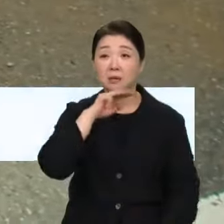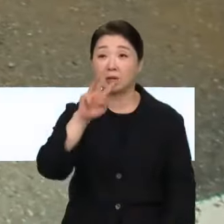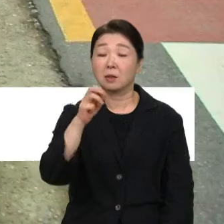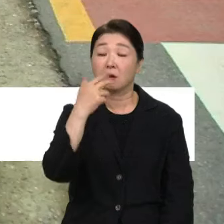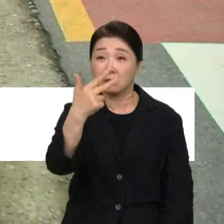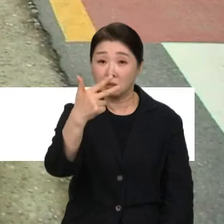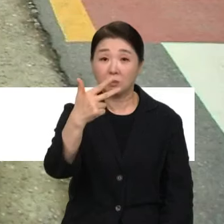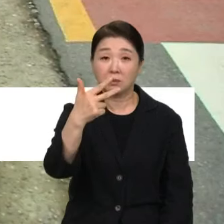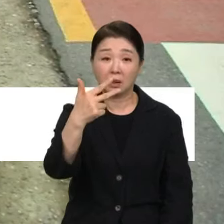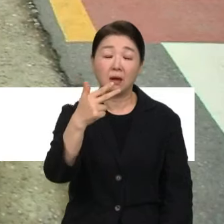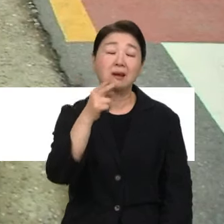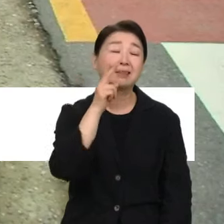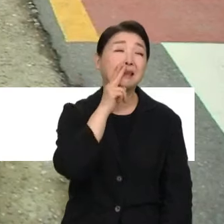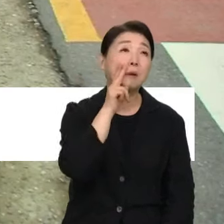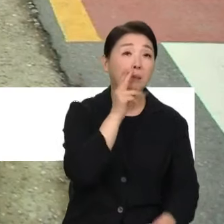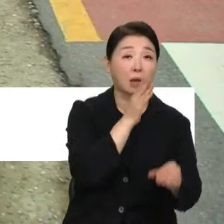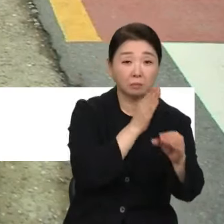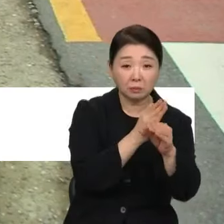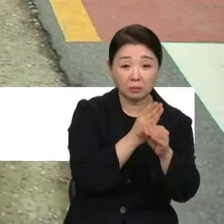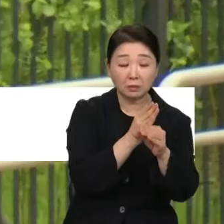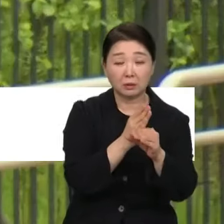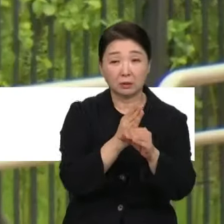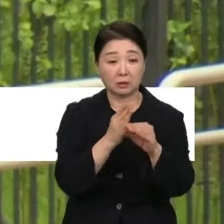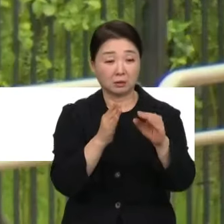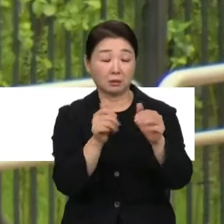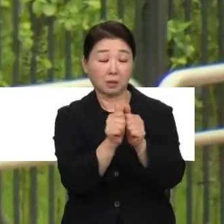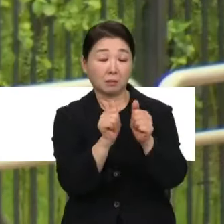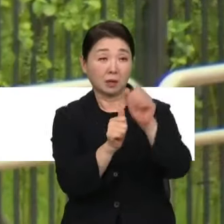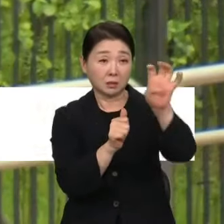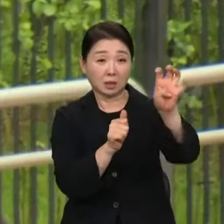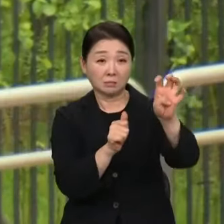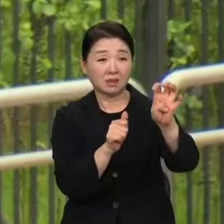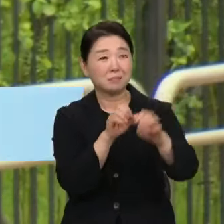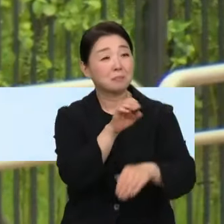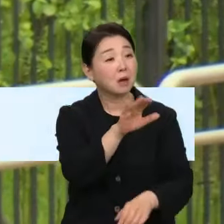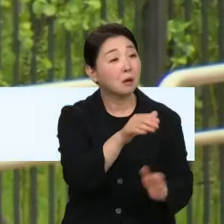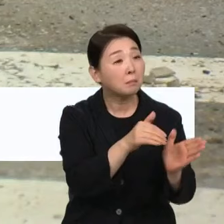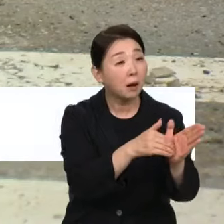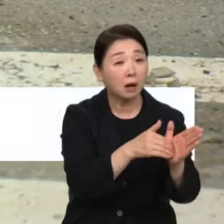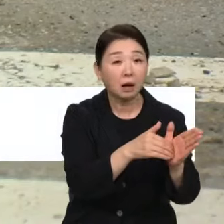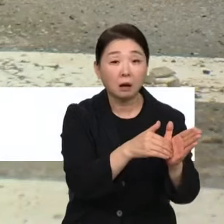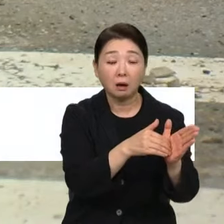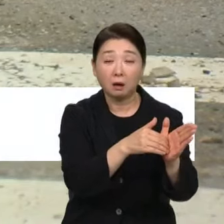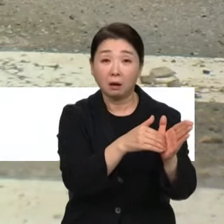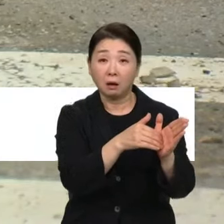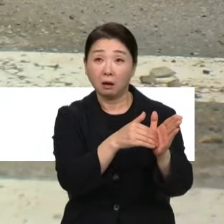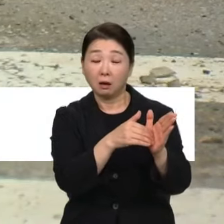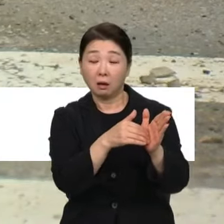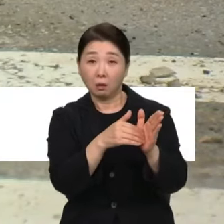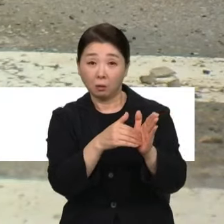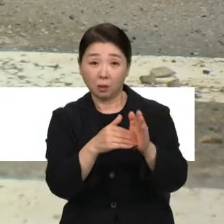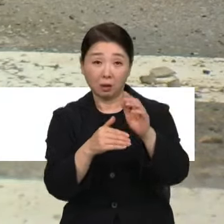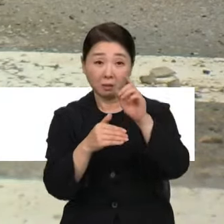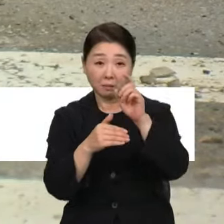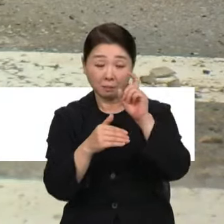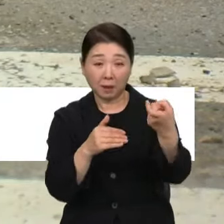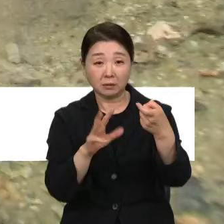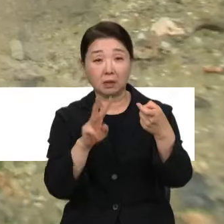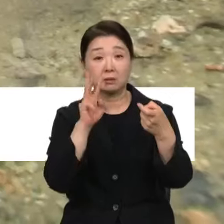백모 씨가 담배를 피우고 있는 40대 남성에게 다가가 한두 마디를 건넨 뒤 곧바로 100cm의